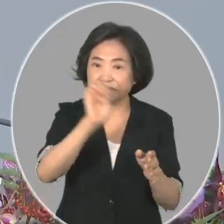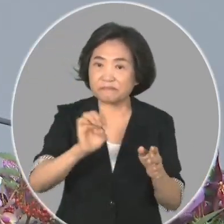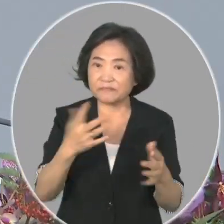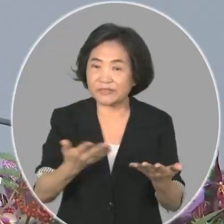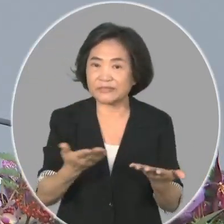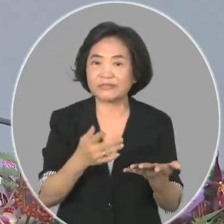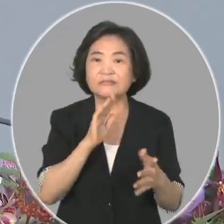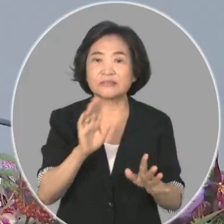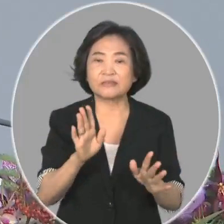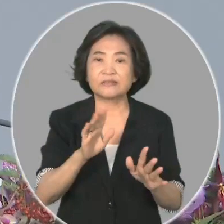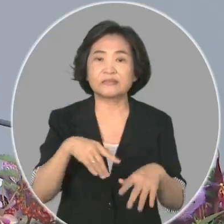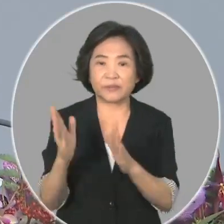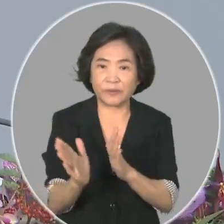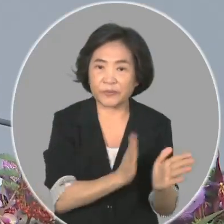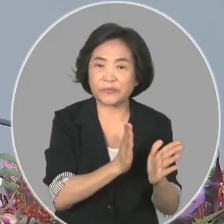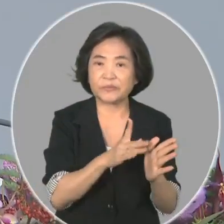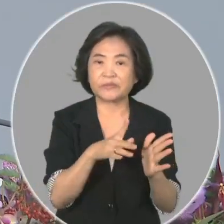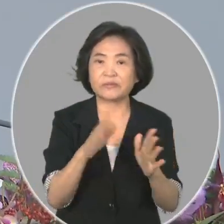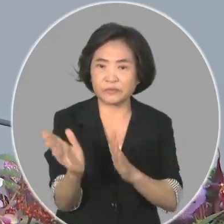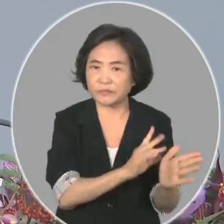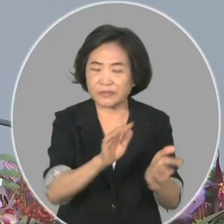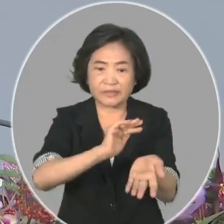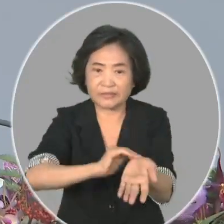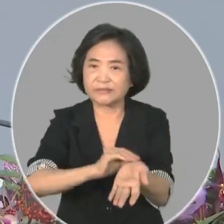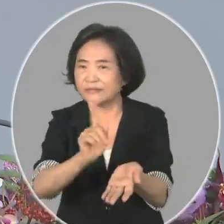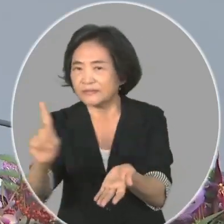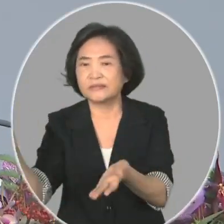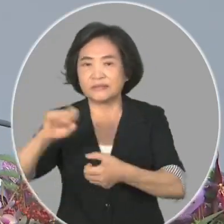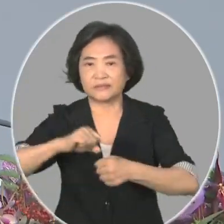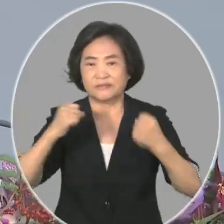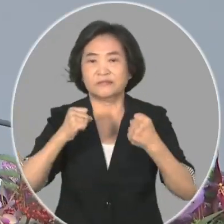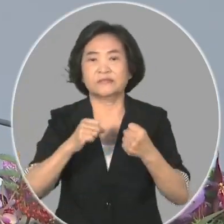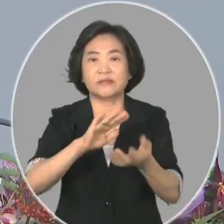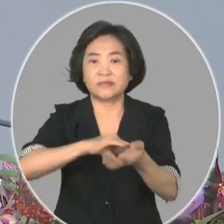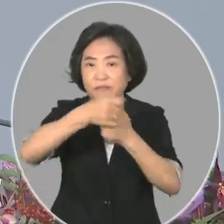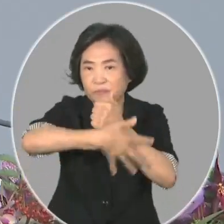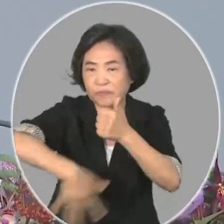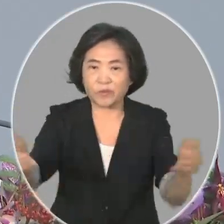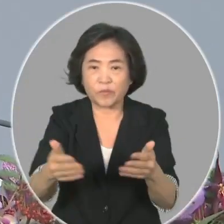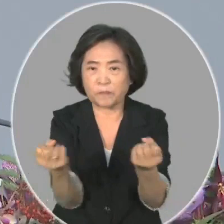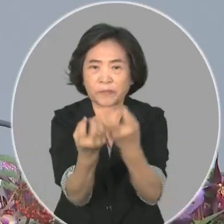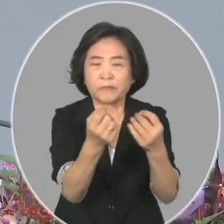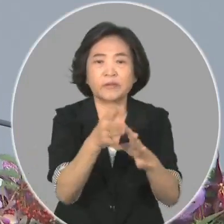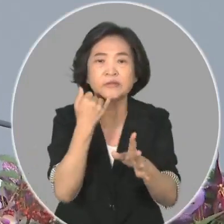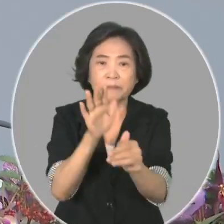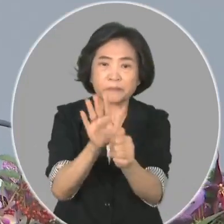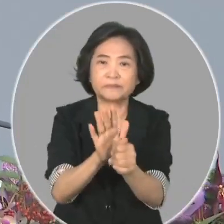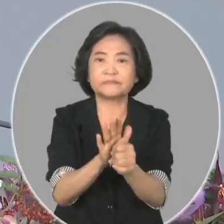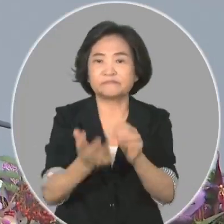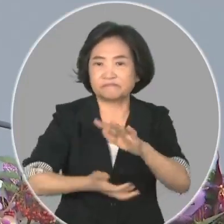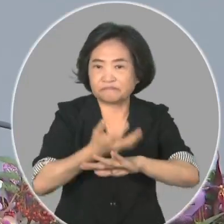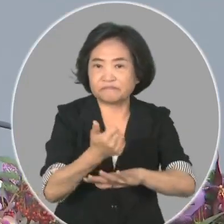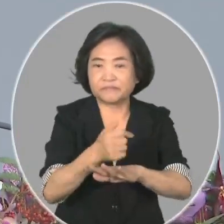升医院备援的量能。我们要持续强化医疗体系的紧急应变机制，让台